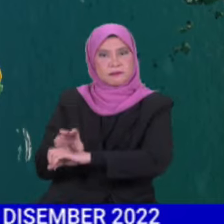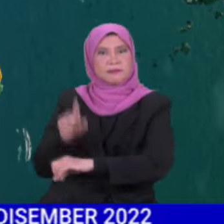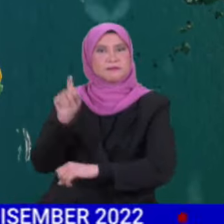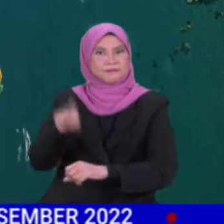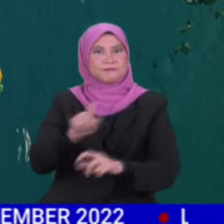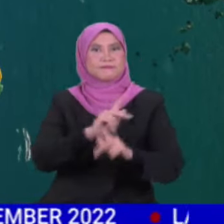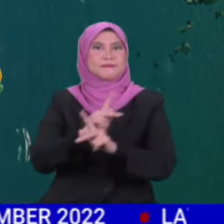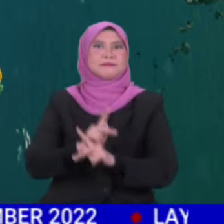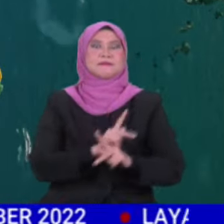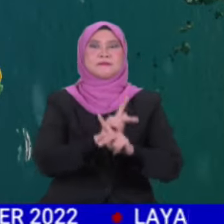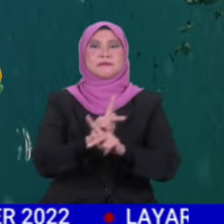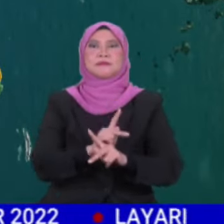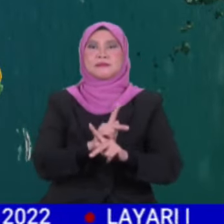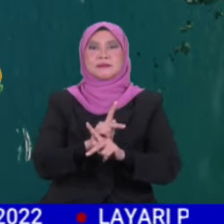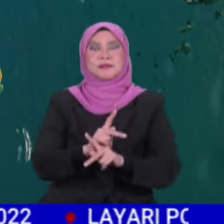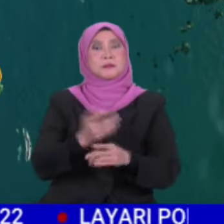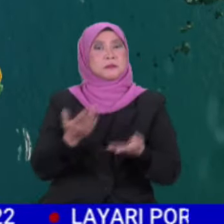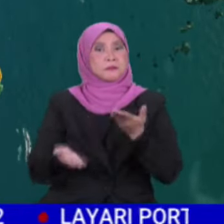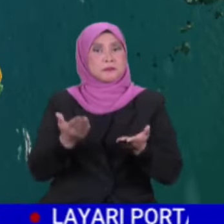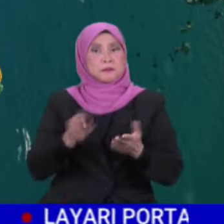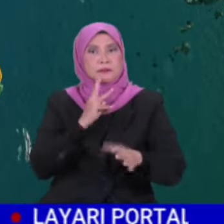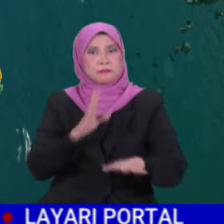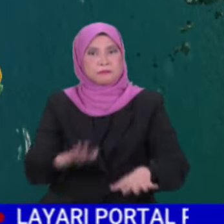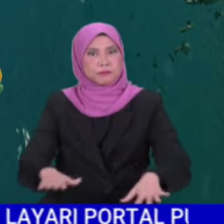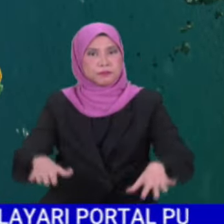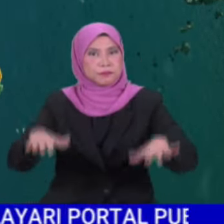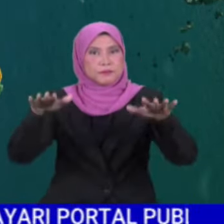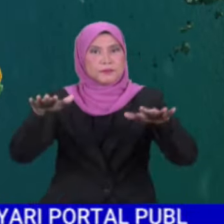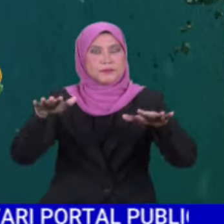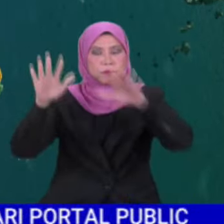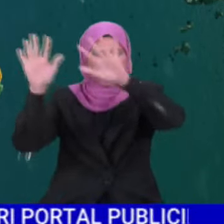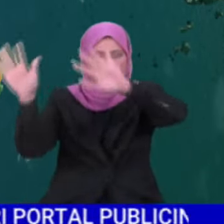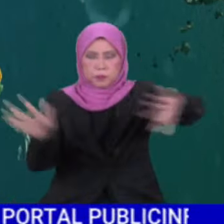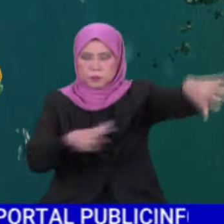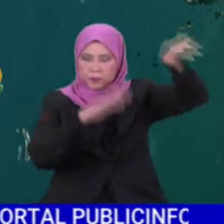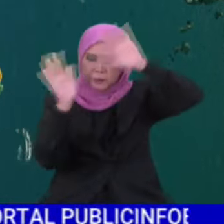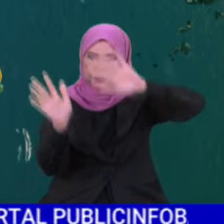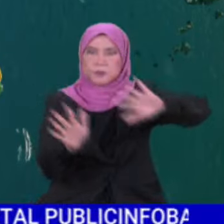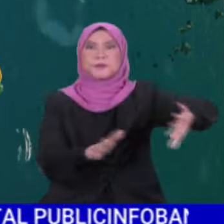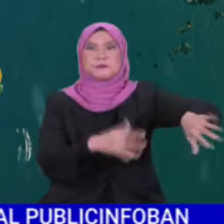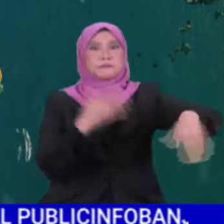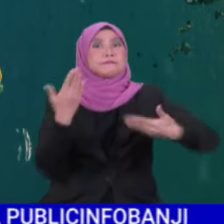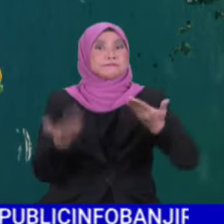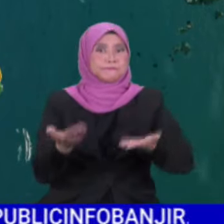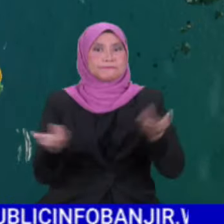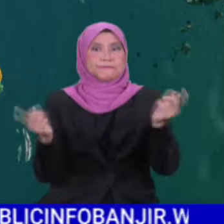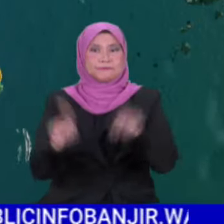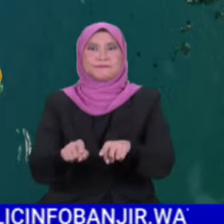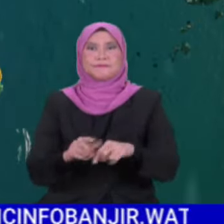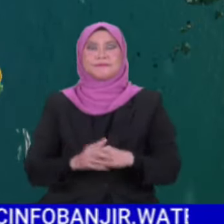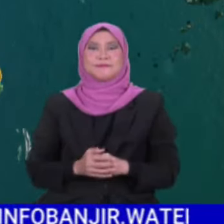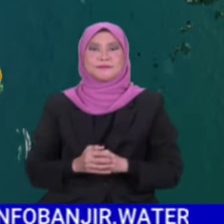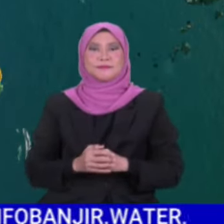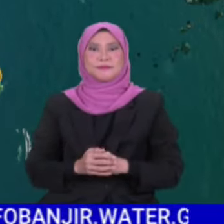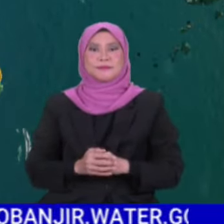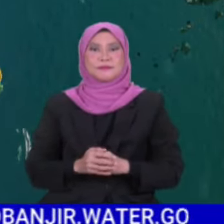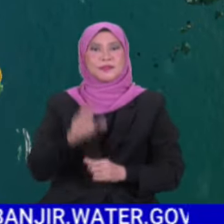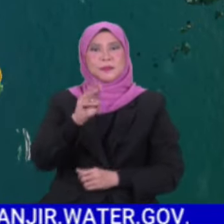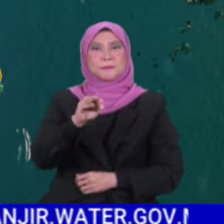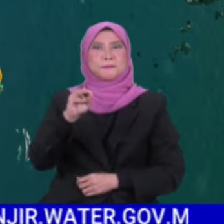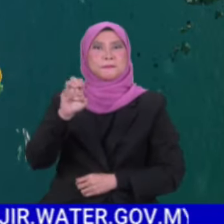sentiasa berjaga-jaga dengan kemungkinan banjir dan juga angin kencang yang boleh berlaku. Baiklah, seterusnya, Malaysia